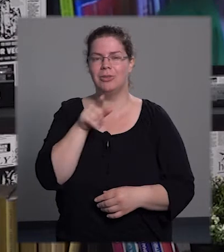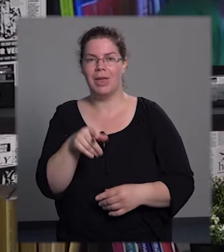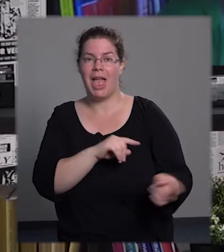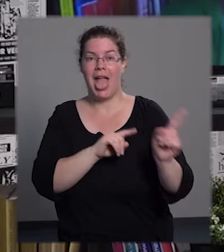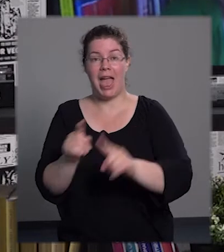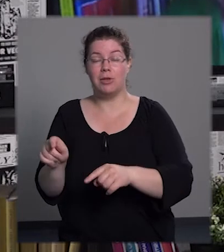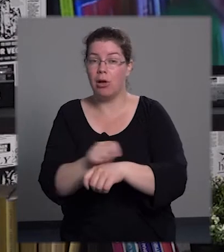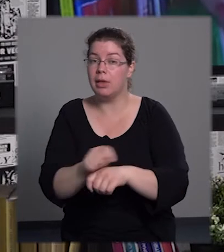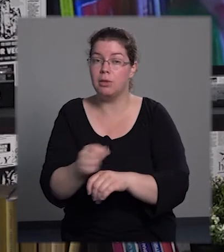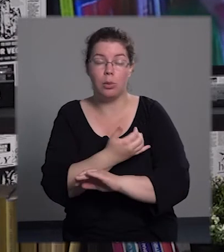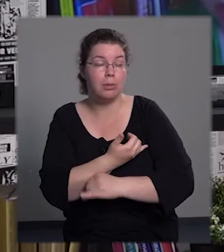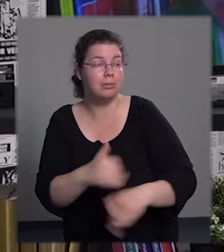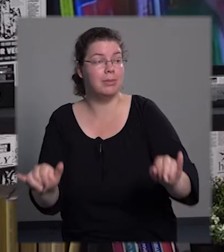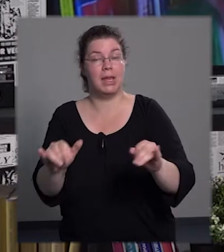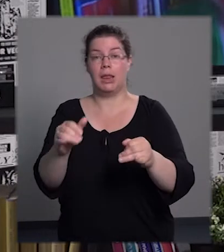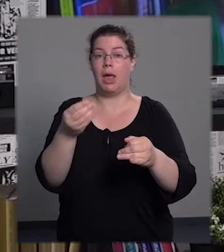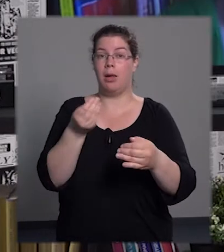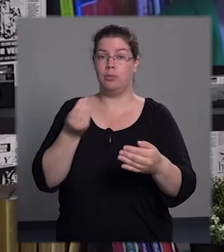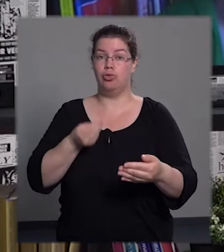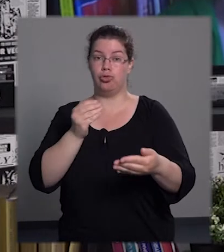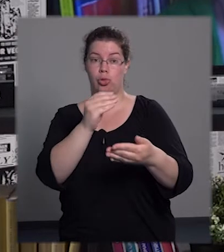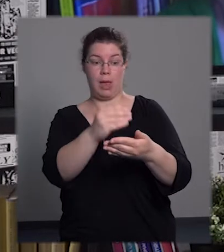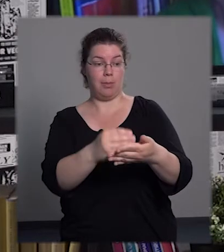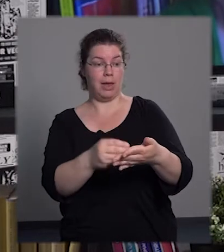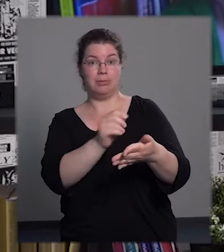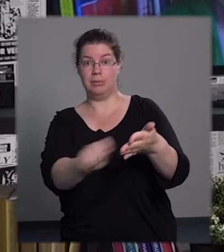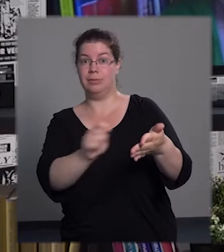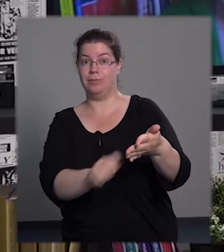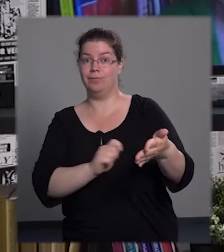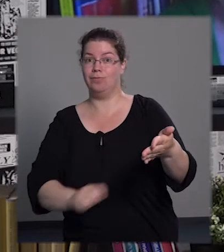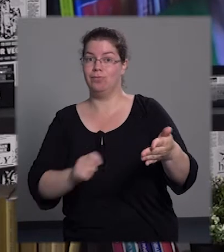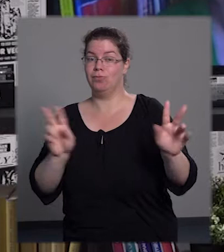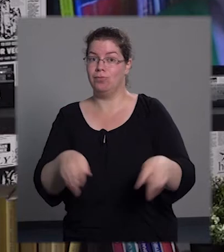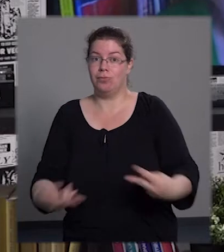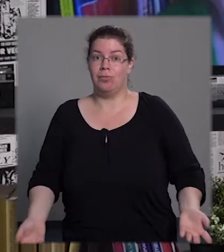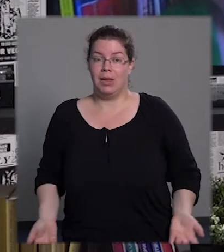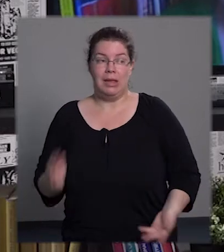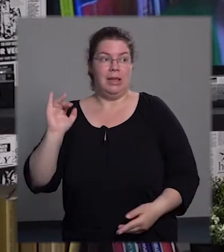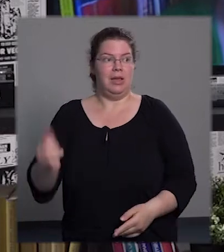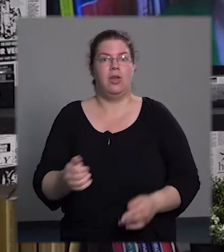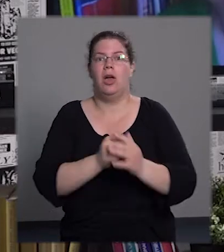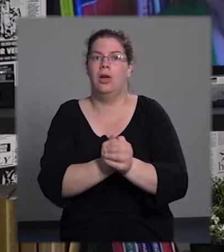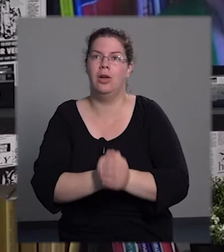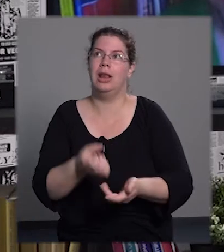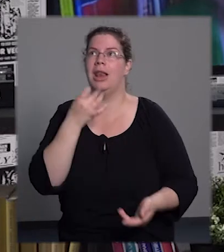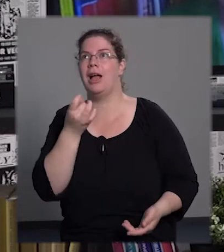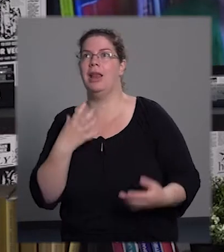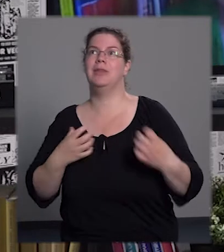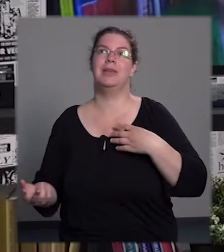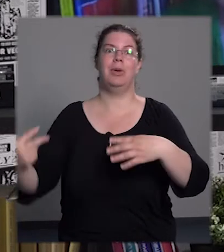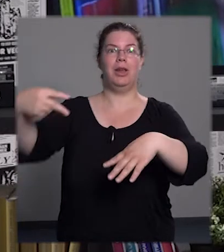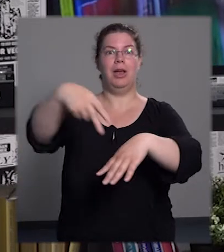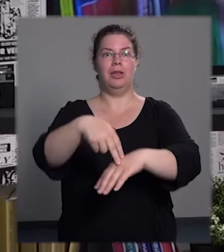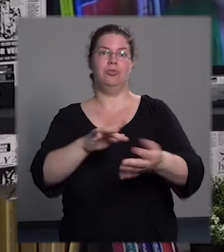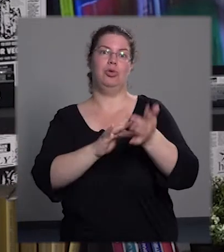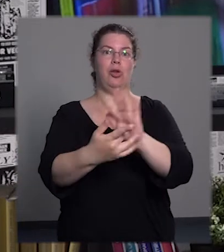az összes műsorszámát kihúzta, és utána nem tudott mit énekelni, és akkor könyörögtek, hogy álljon legalább ki a színpadra, aztán mutassa meg